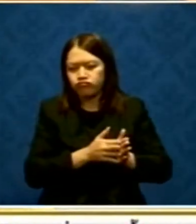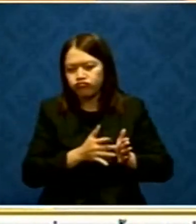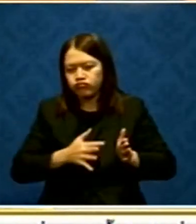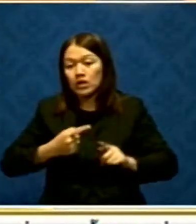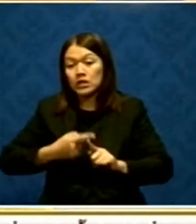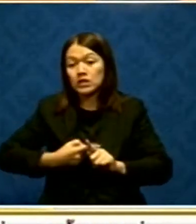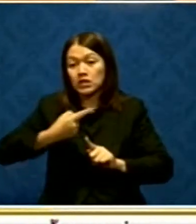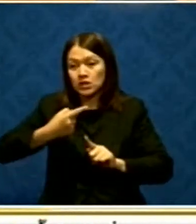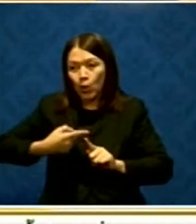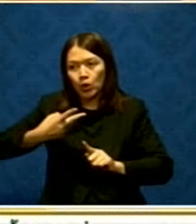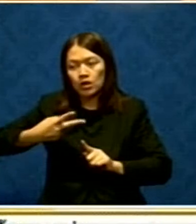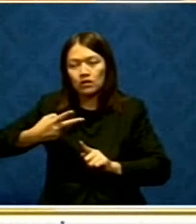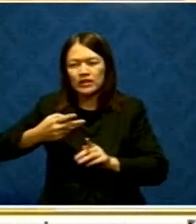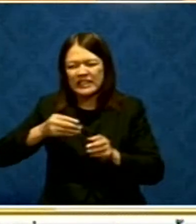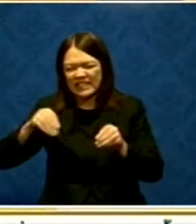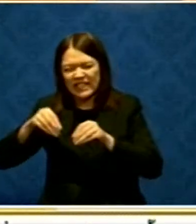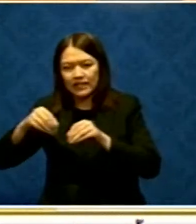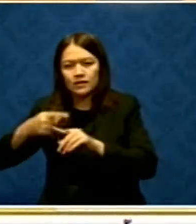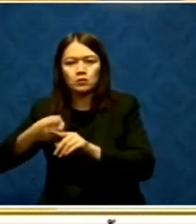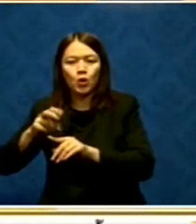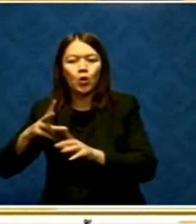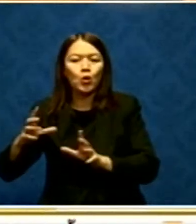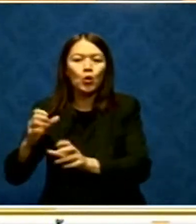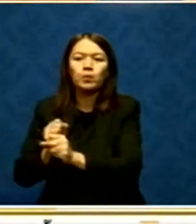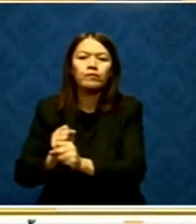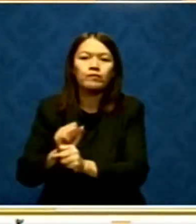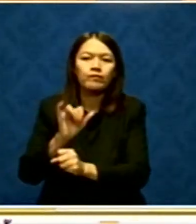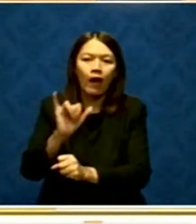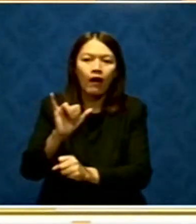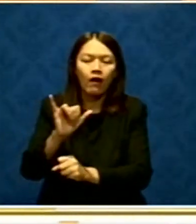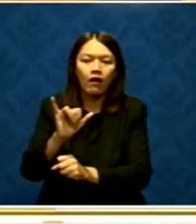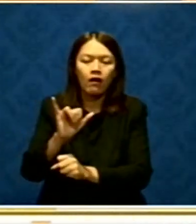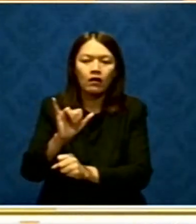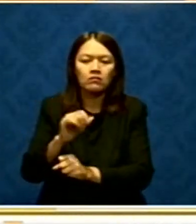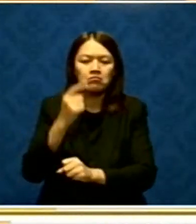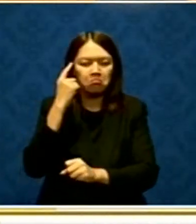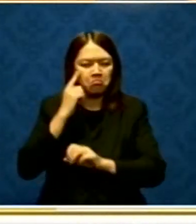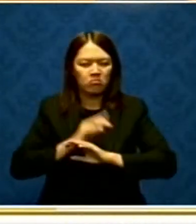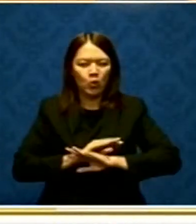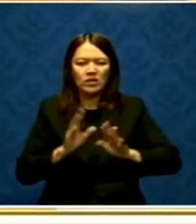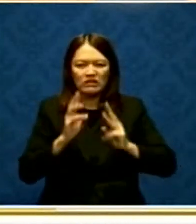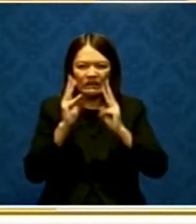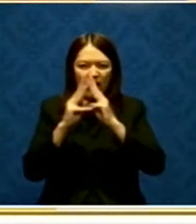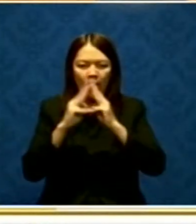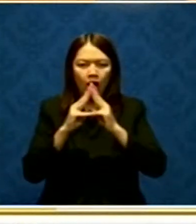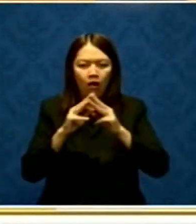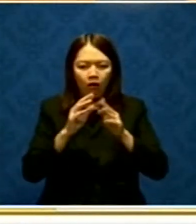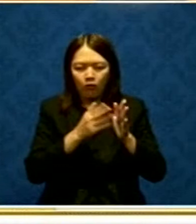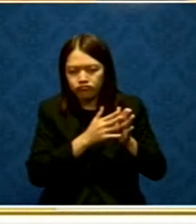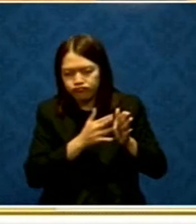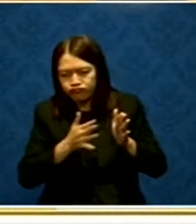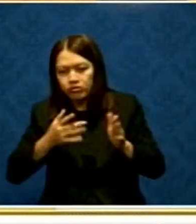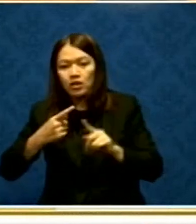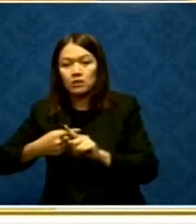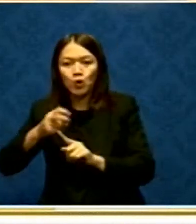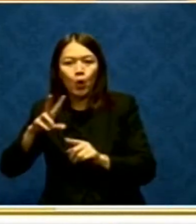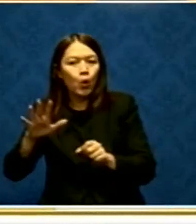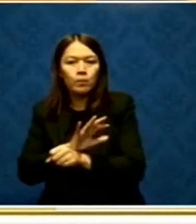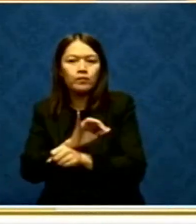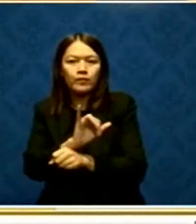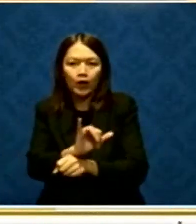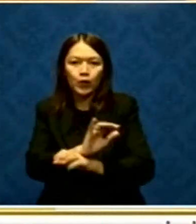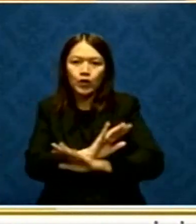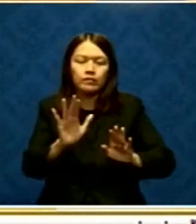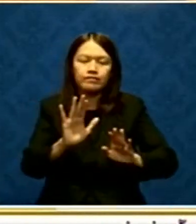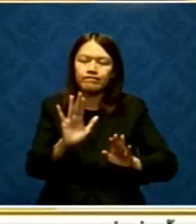เดือนเนี่ยเราจะไปตัดสิทธิ์เขาเลยชะดีเดียวก็ไม่ได้การจะไปยกเลิกก่อนที่สัญญายังไม่ครบเนี่ยก็ไม่ใช่เพ